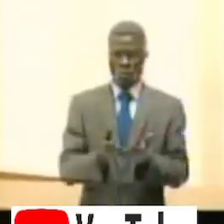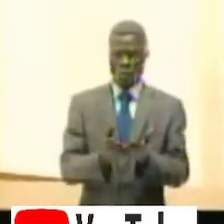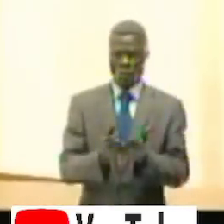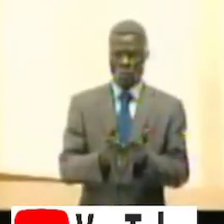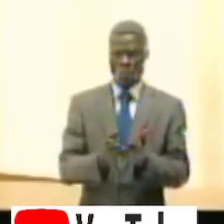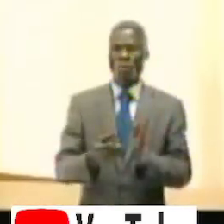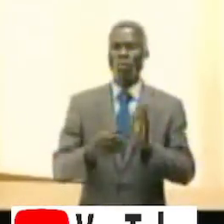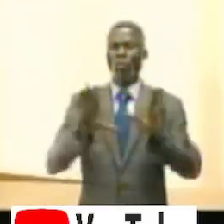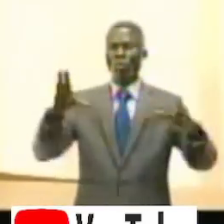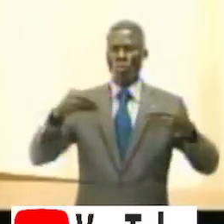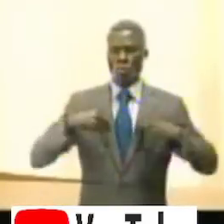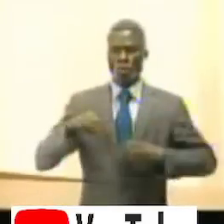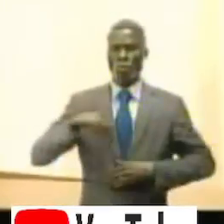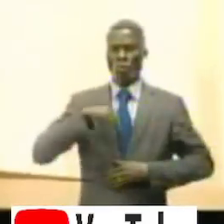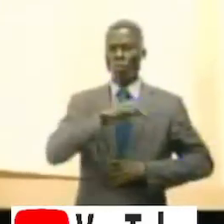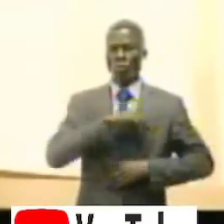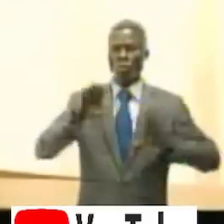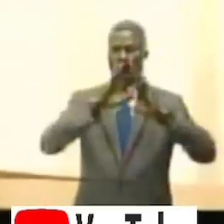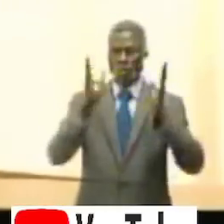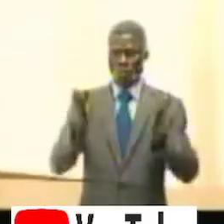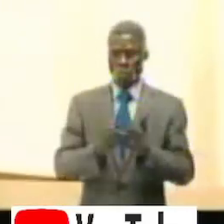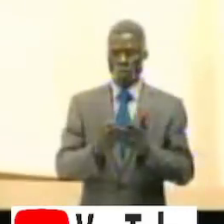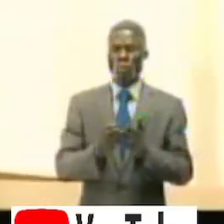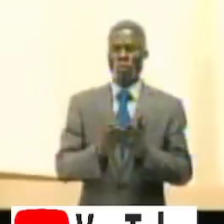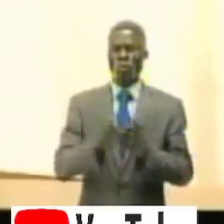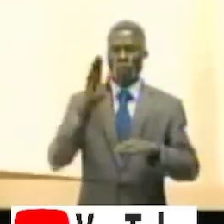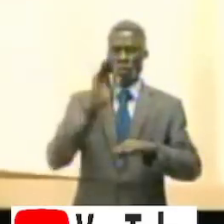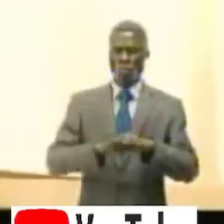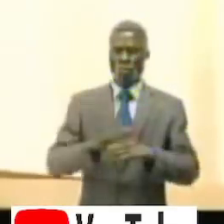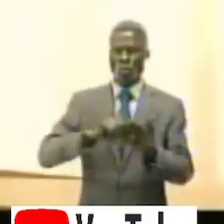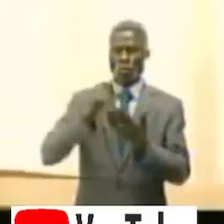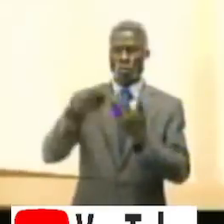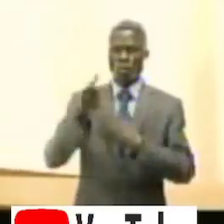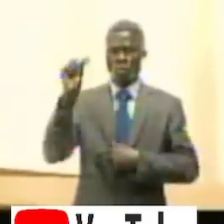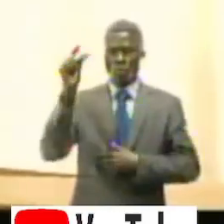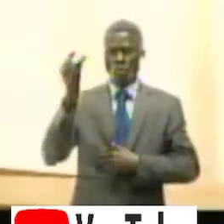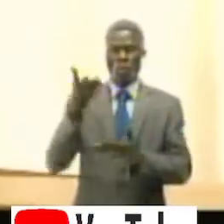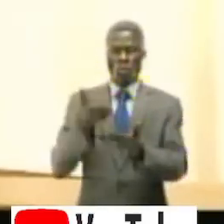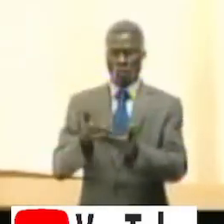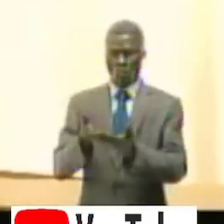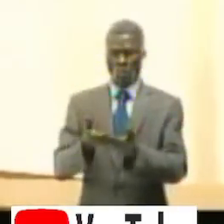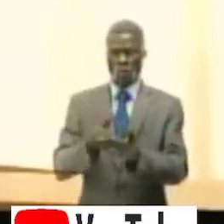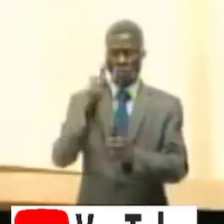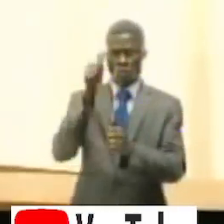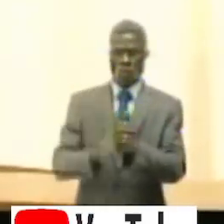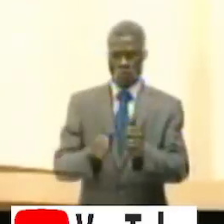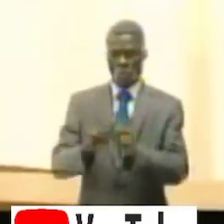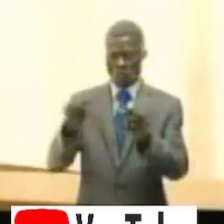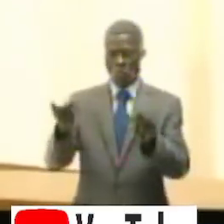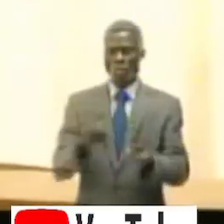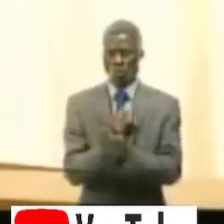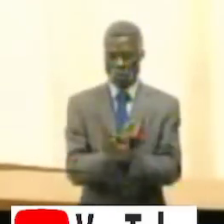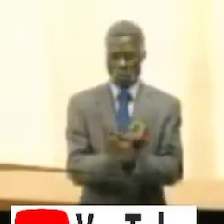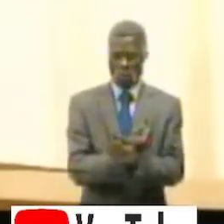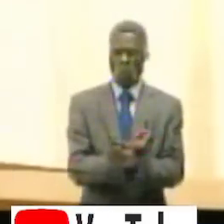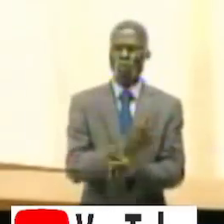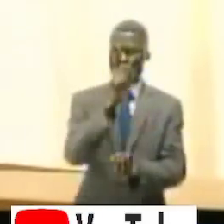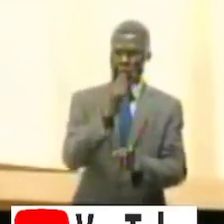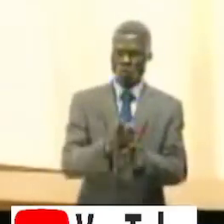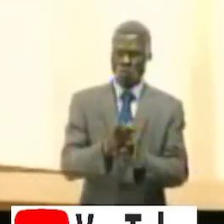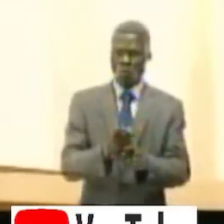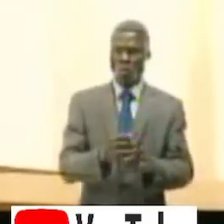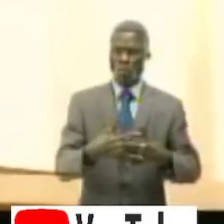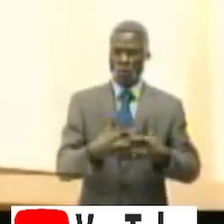approuvé par les membres des communautés impactées par les projets miniers du ressort de chaque DOT. Respecter scrupuleusement les manuels